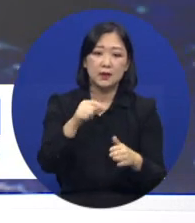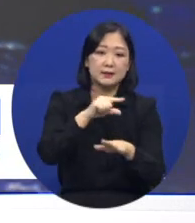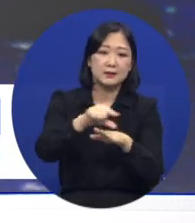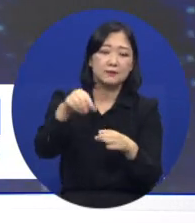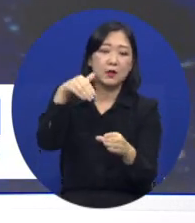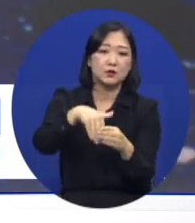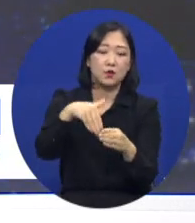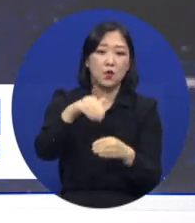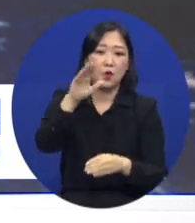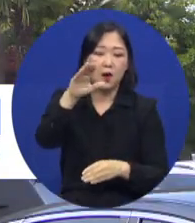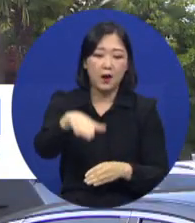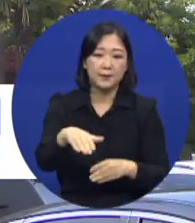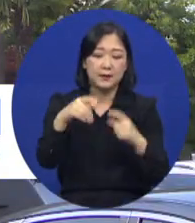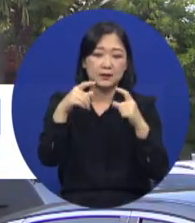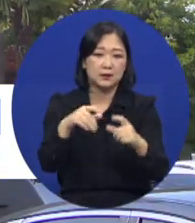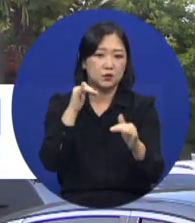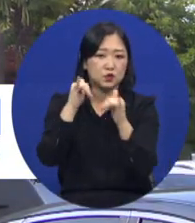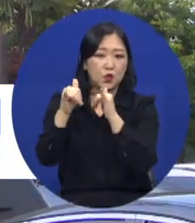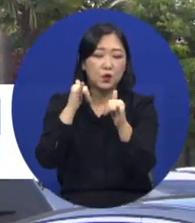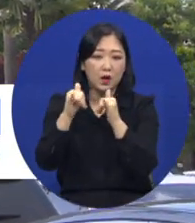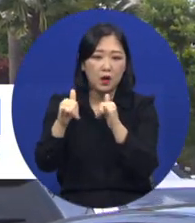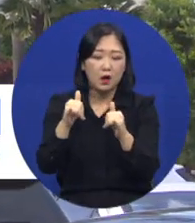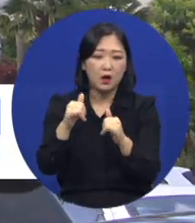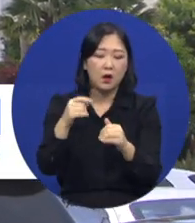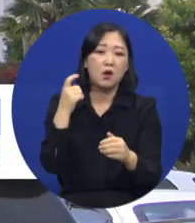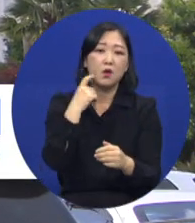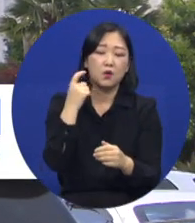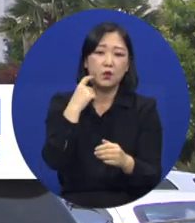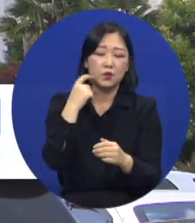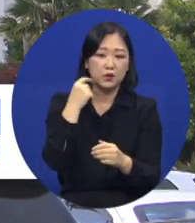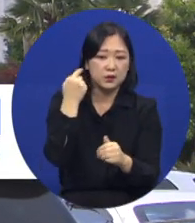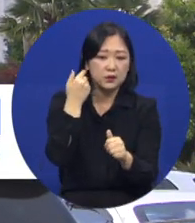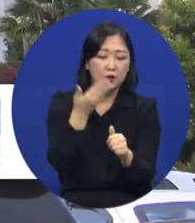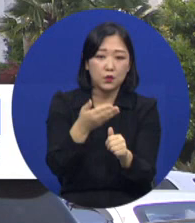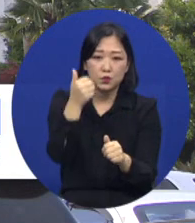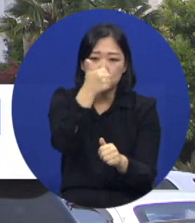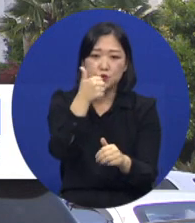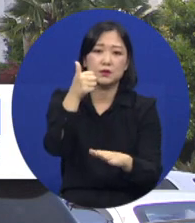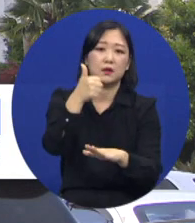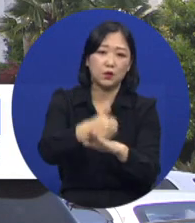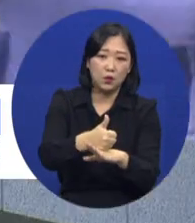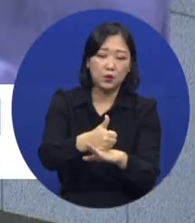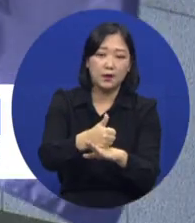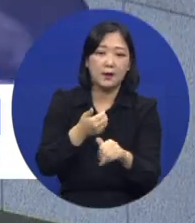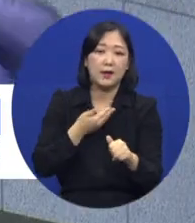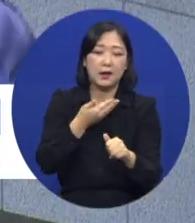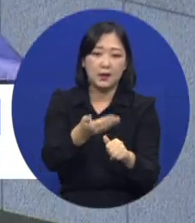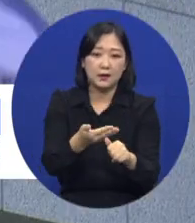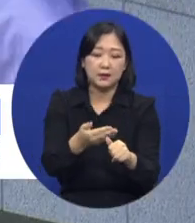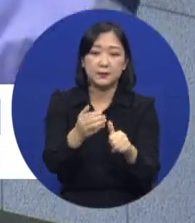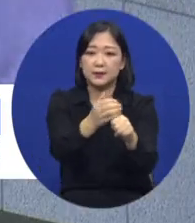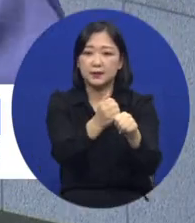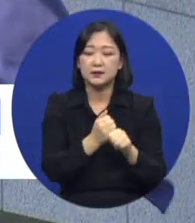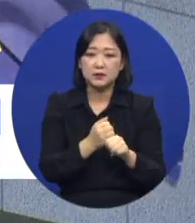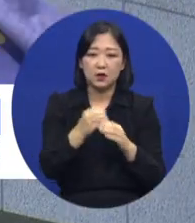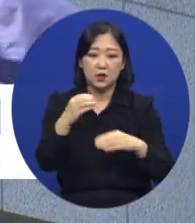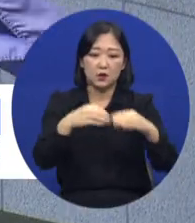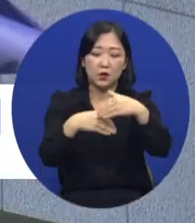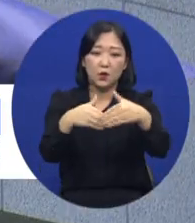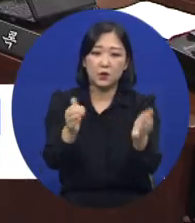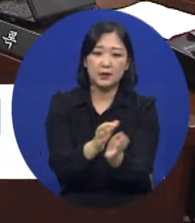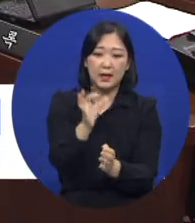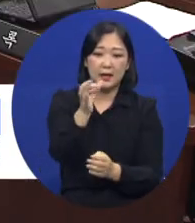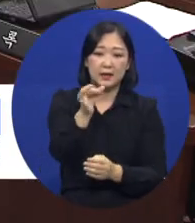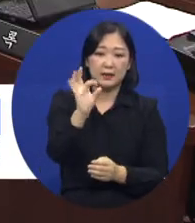앞두고 지역구 주민에게 전화를 걸어 허위 여론조사 결과를 알린 혐의로 기소된 더불어민주당